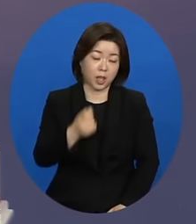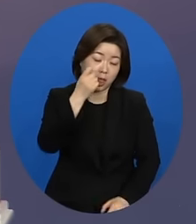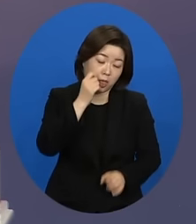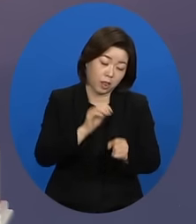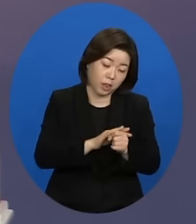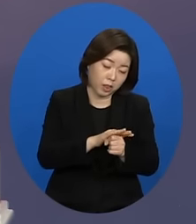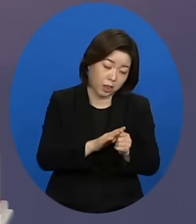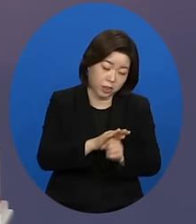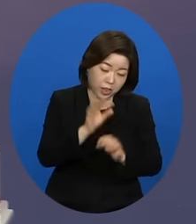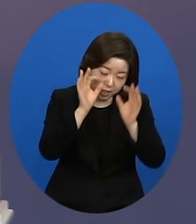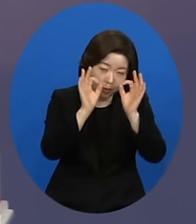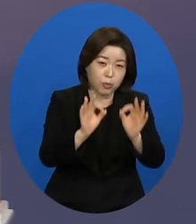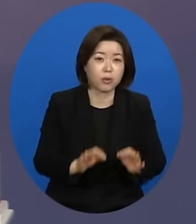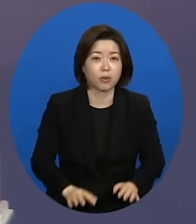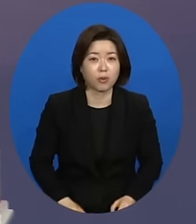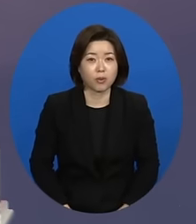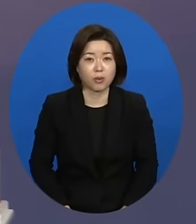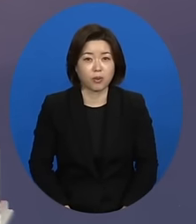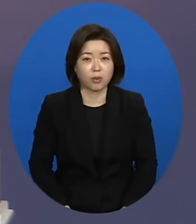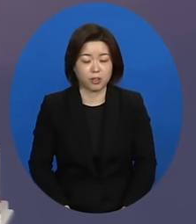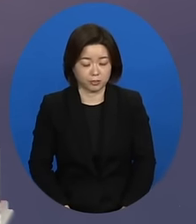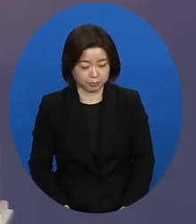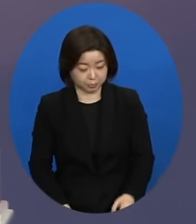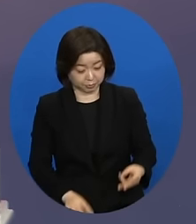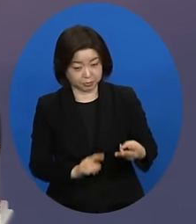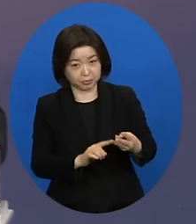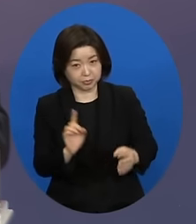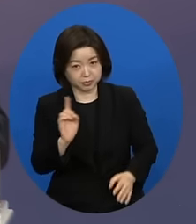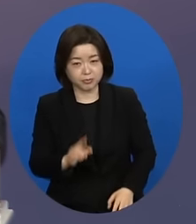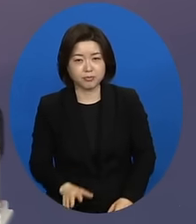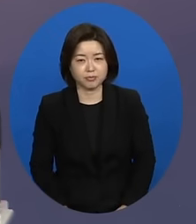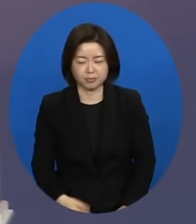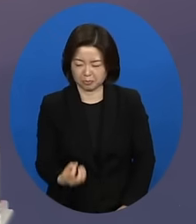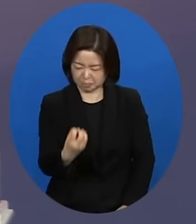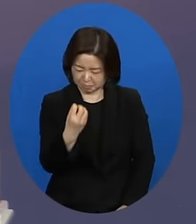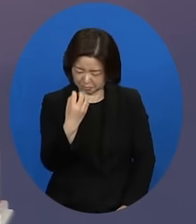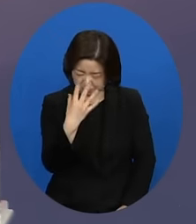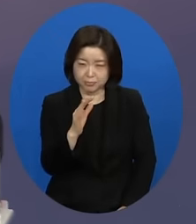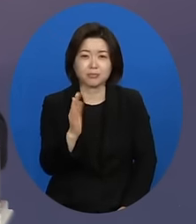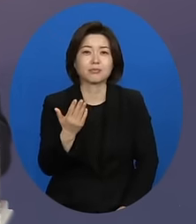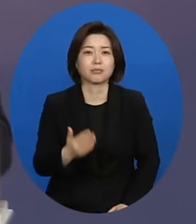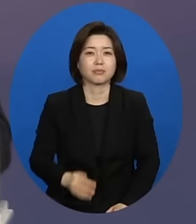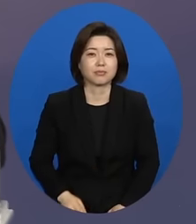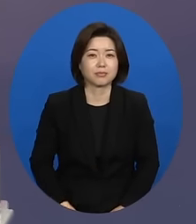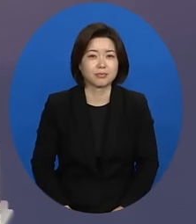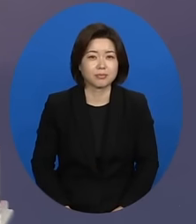보이고 세 번째, 못생겨야 하고